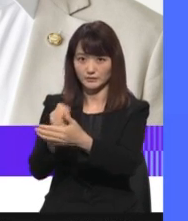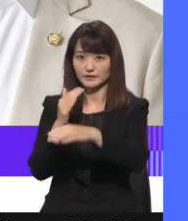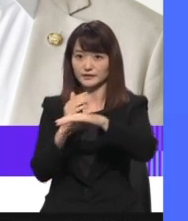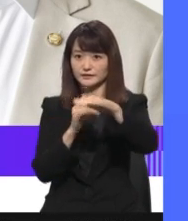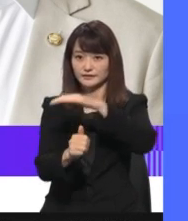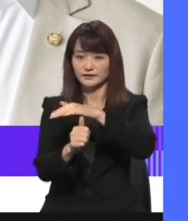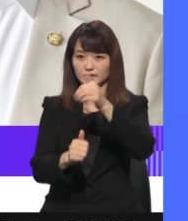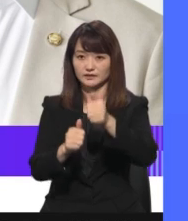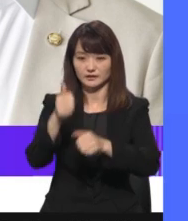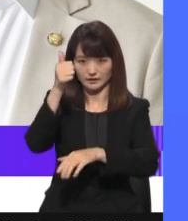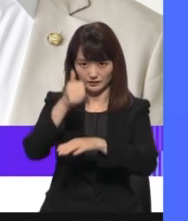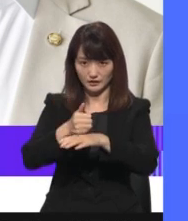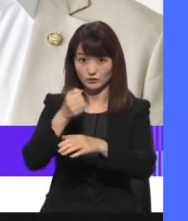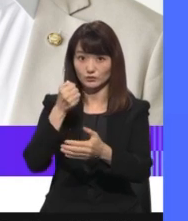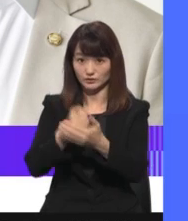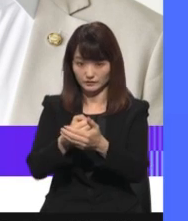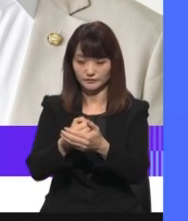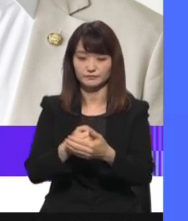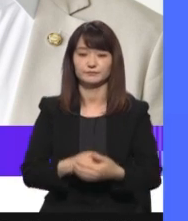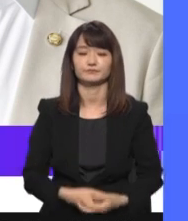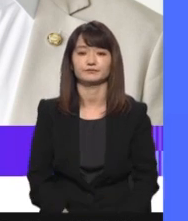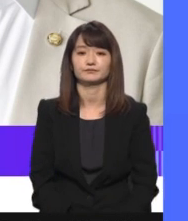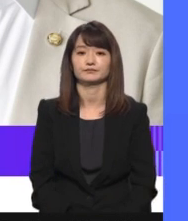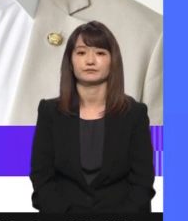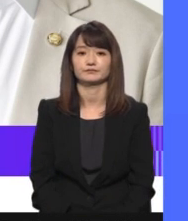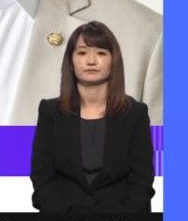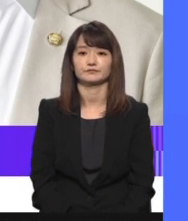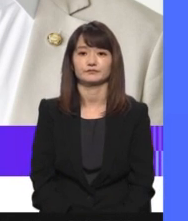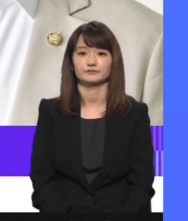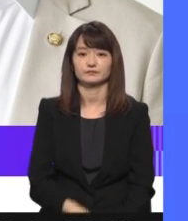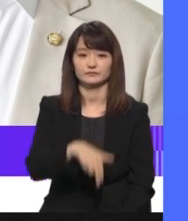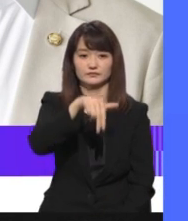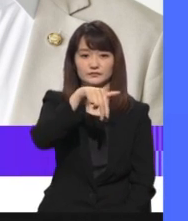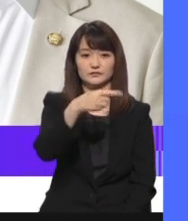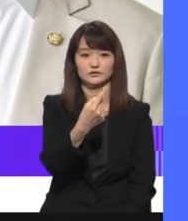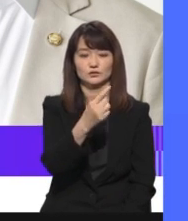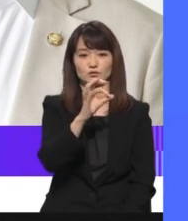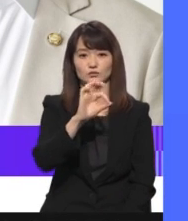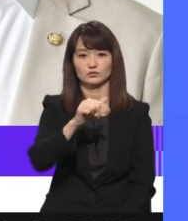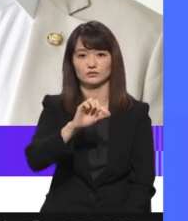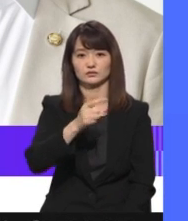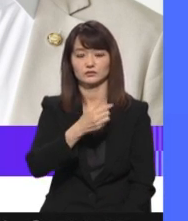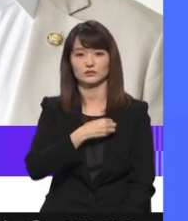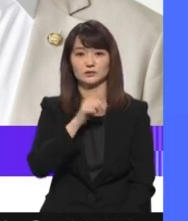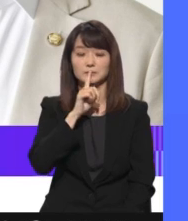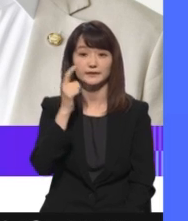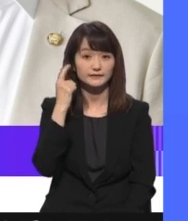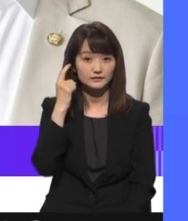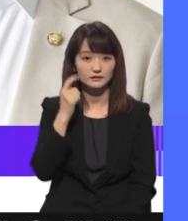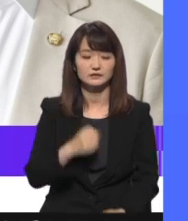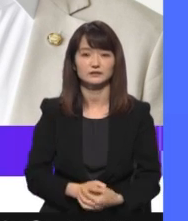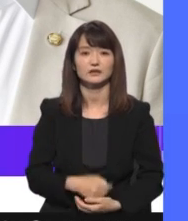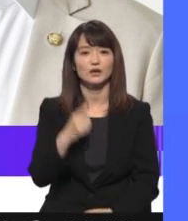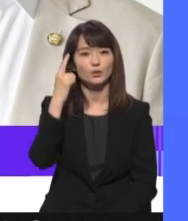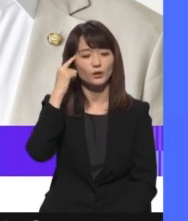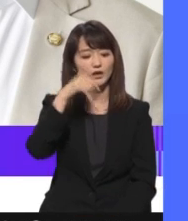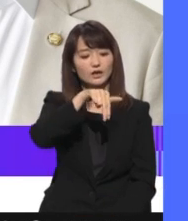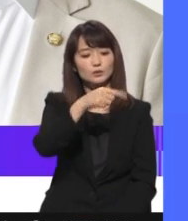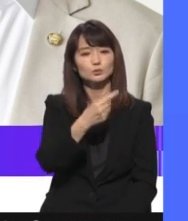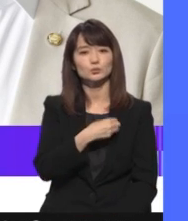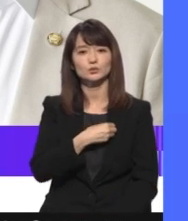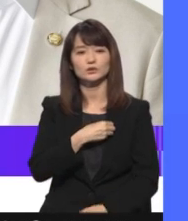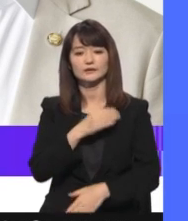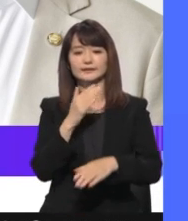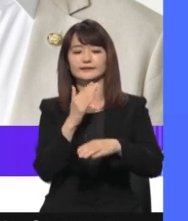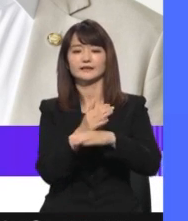거죠 왜 그렇습니까 이 부분에서 제가 종 1000원 얘기를 잠깐 들어보도록 하겠습니다 왜냐하면 중 천원은 2단원